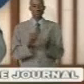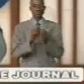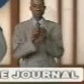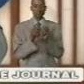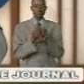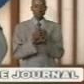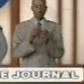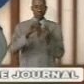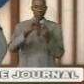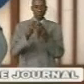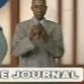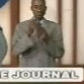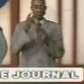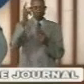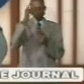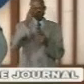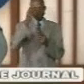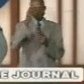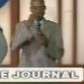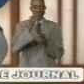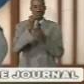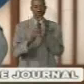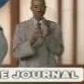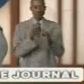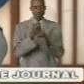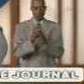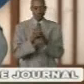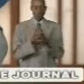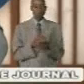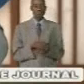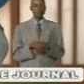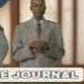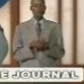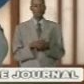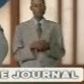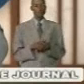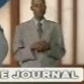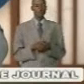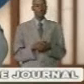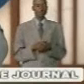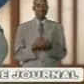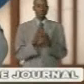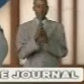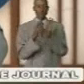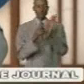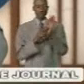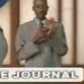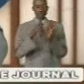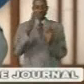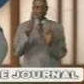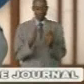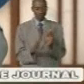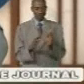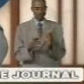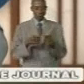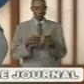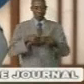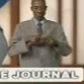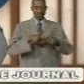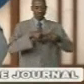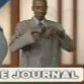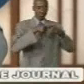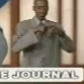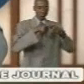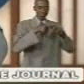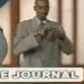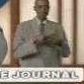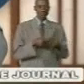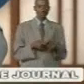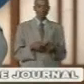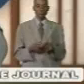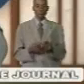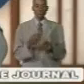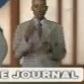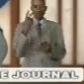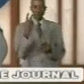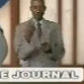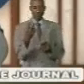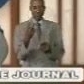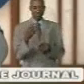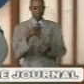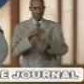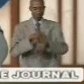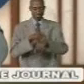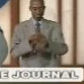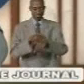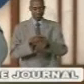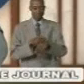politique internationale, huis clos restreint 1+1. 17h30, suspension des travaux. Juste dîner